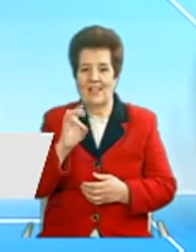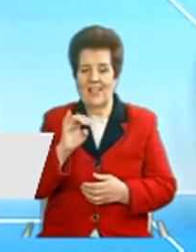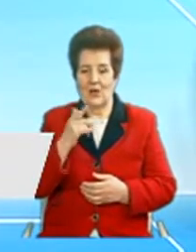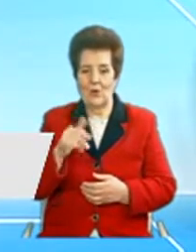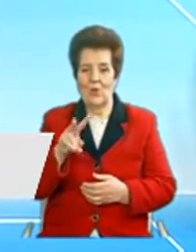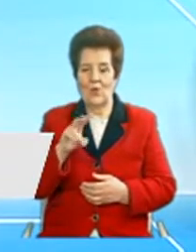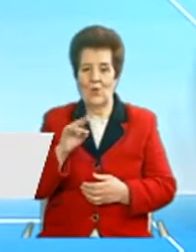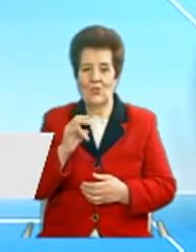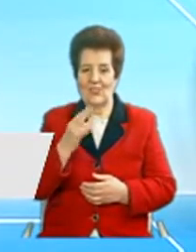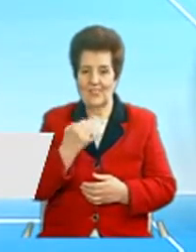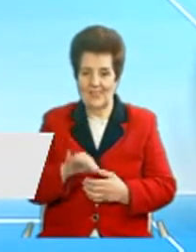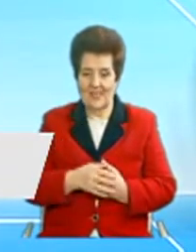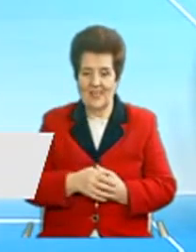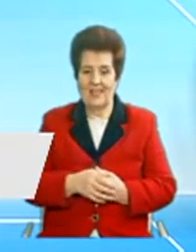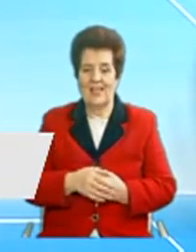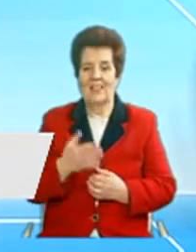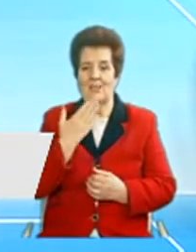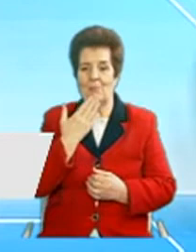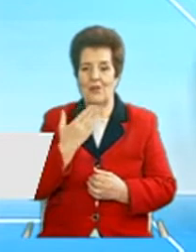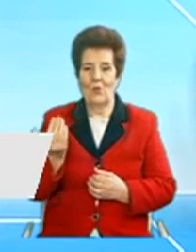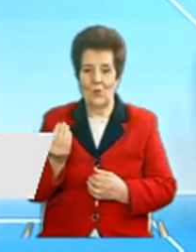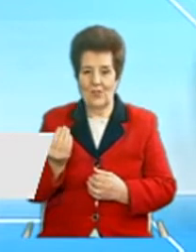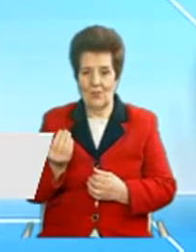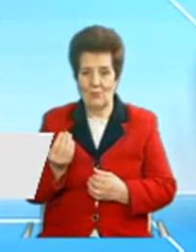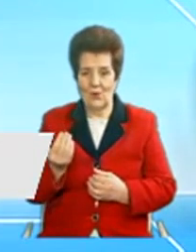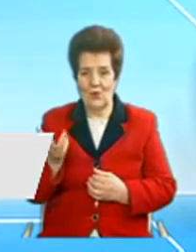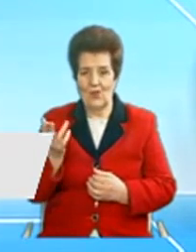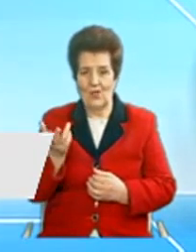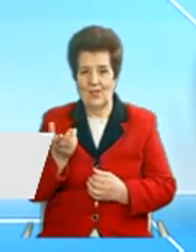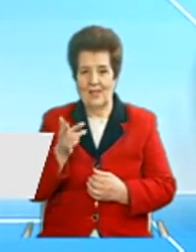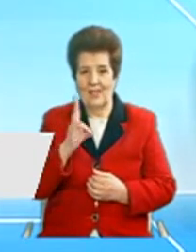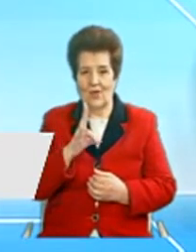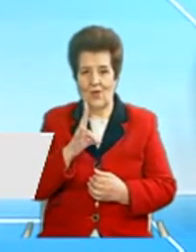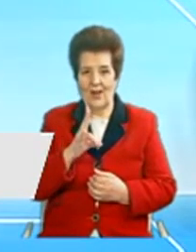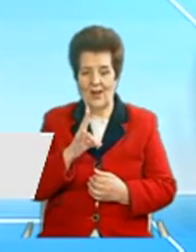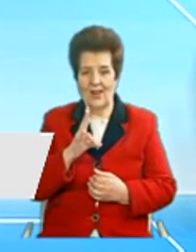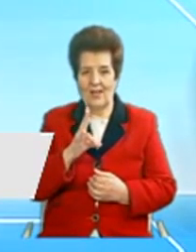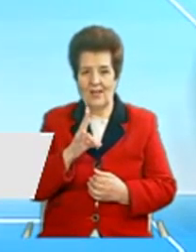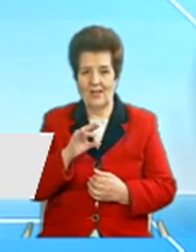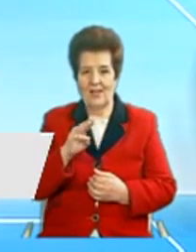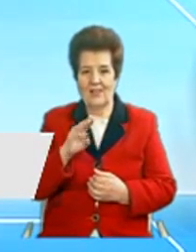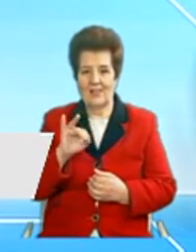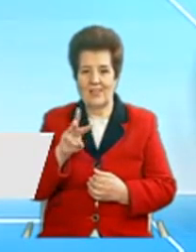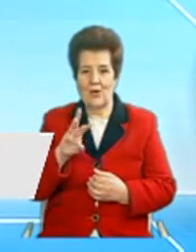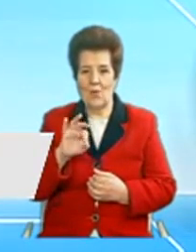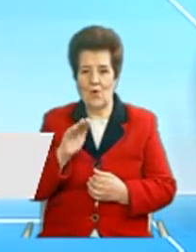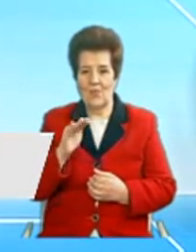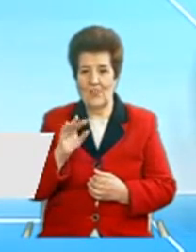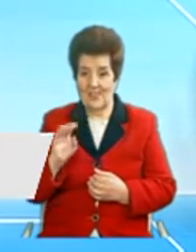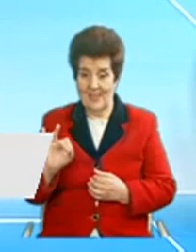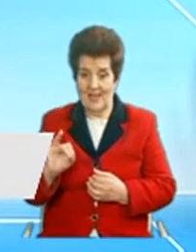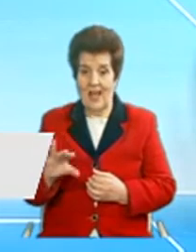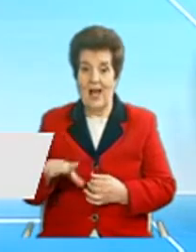Petru Lucinski și penultimul președinte a Republicii Moldova, domnul Nicolae Timov. Dar eu cred că a venit